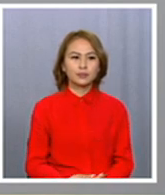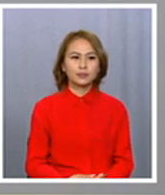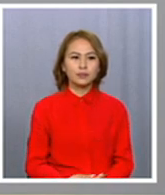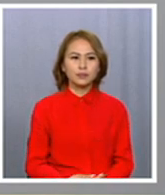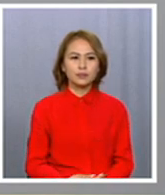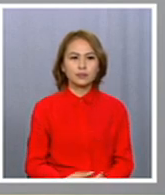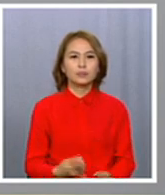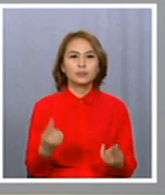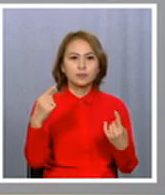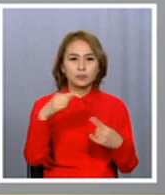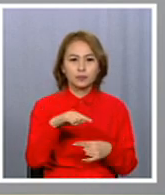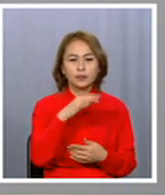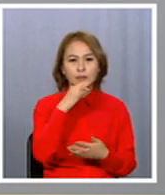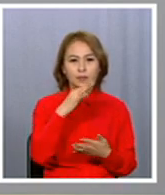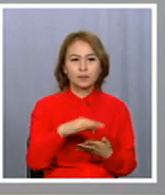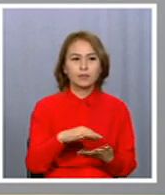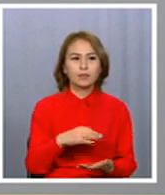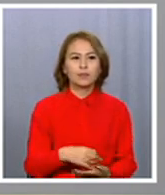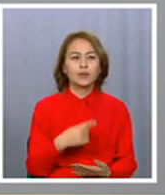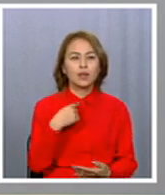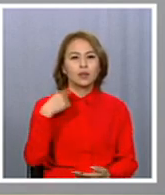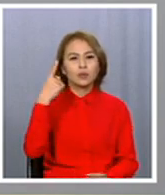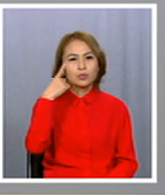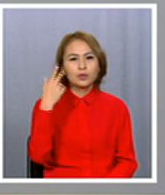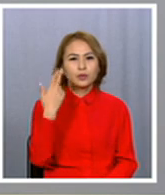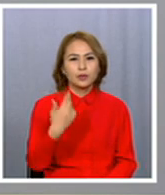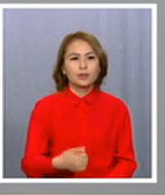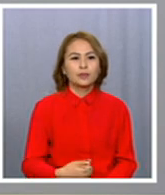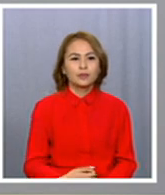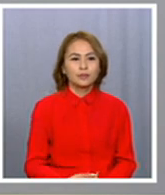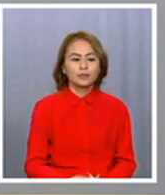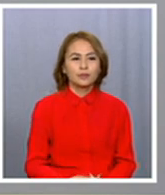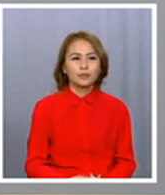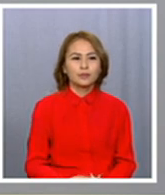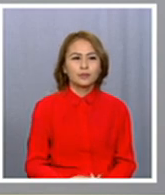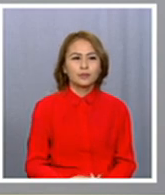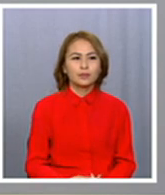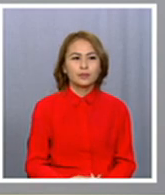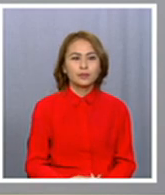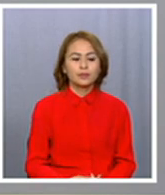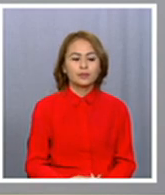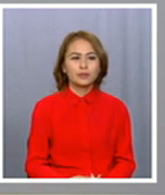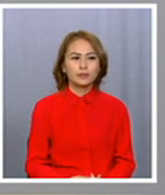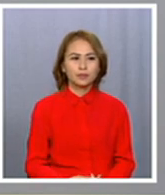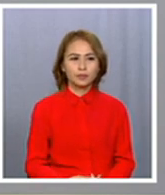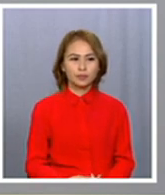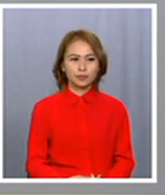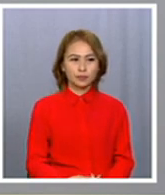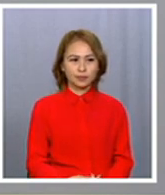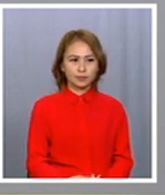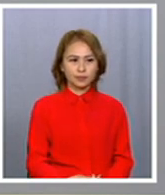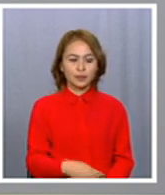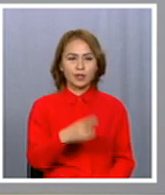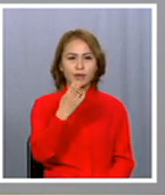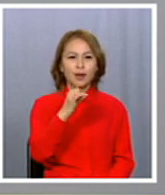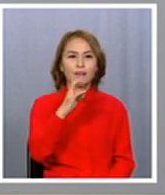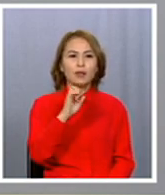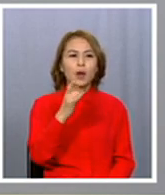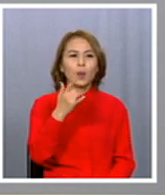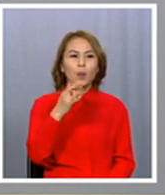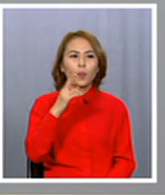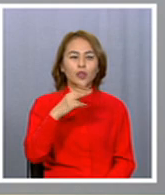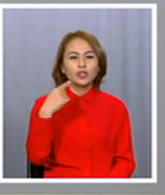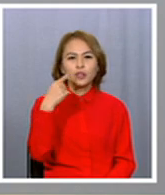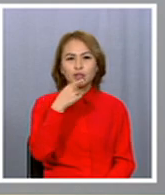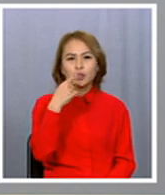Совпали наши ответы? Я думаю, да. Молодцы. Тогда следующая задачка. Данагуль чистит